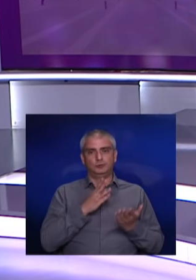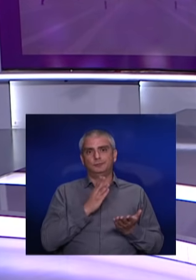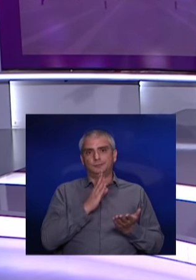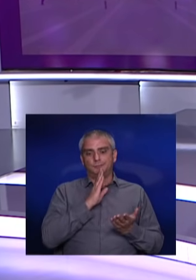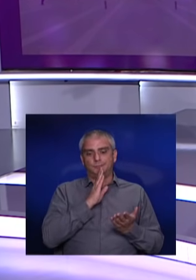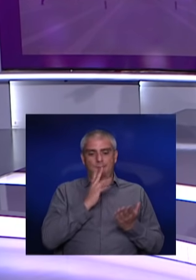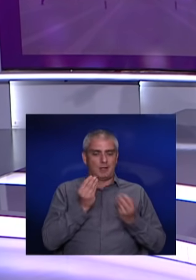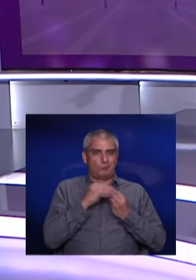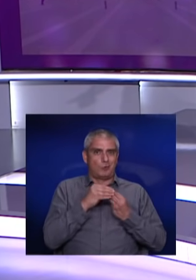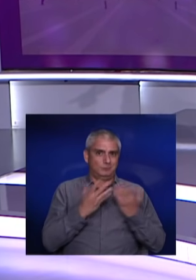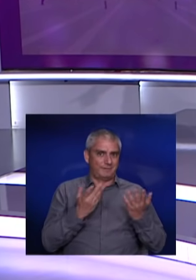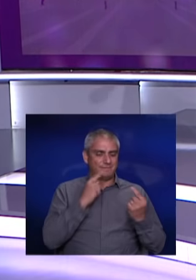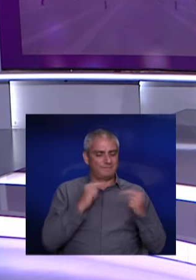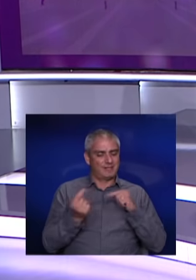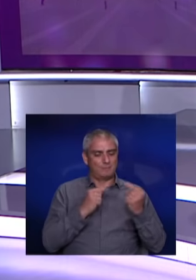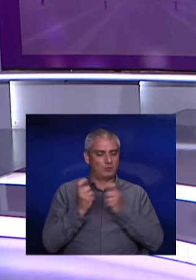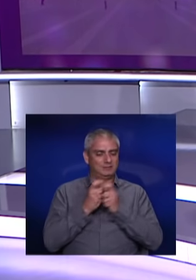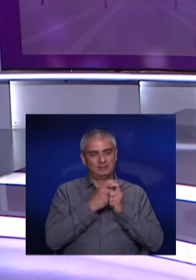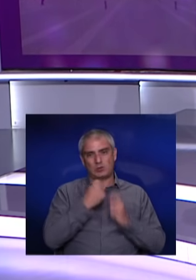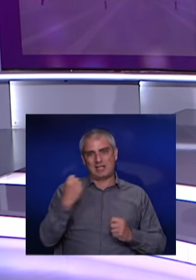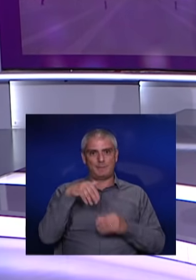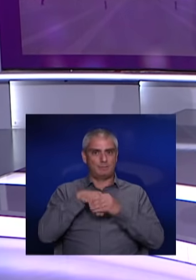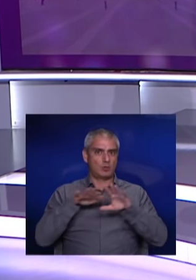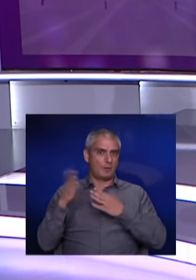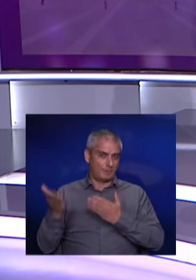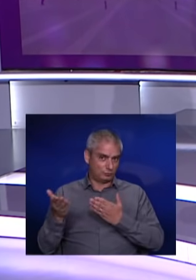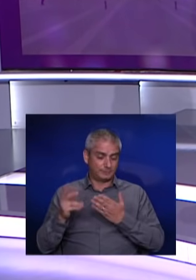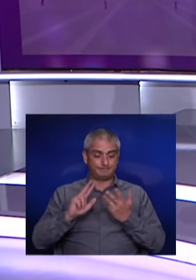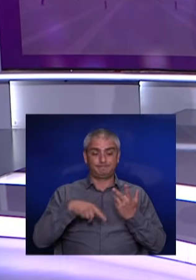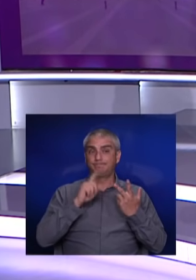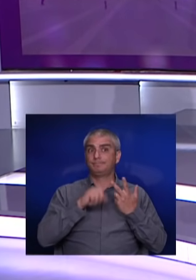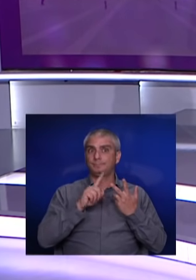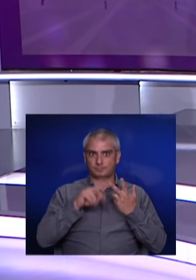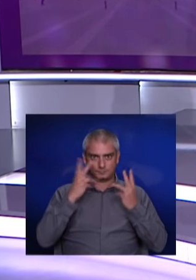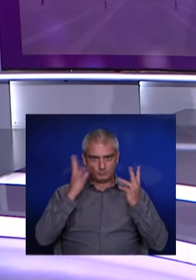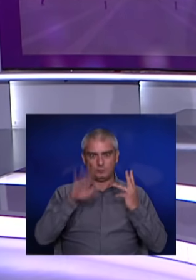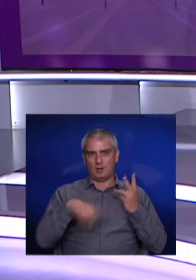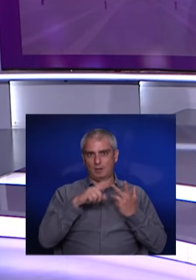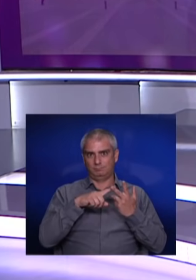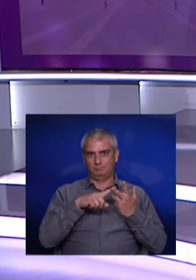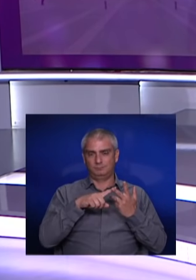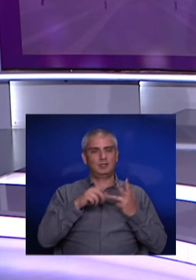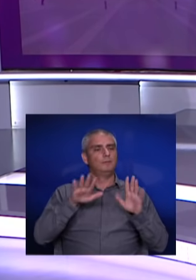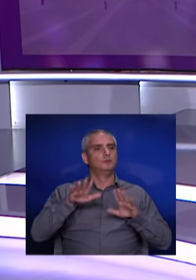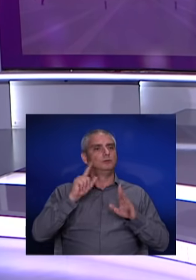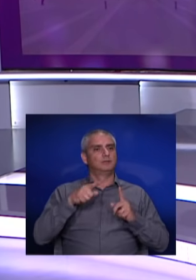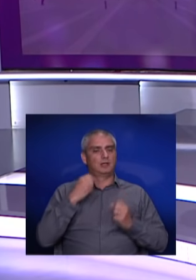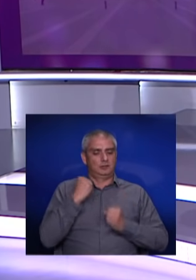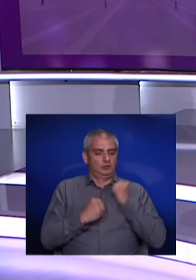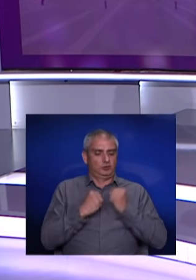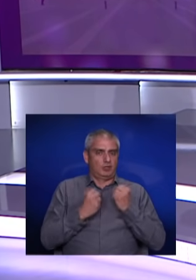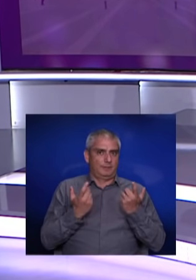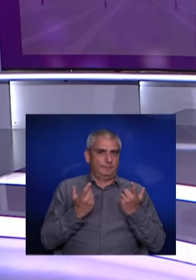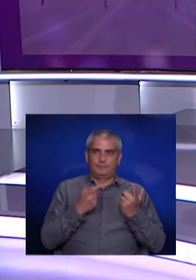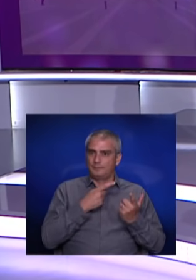אפשרי נוסף לאימות בין סיעות הימין של הממשלה. שלישית ולא פחות חשוב, הממשלה תצטרך לעמוד בקשיים שתארים